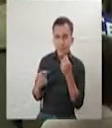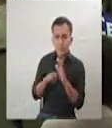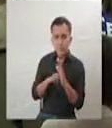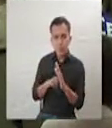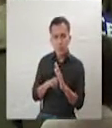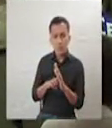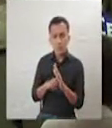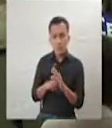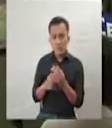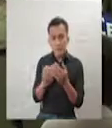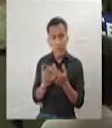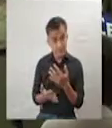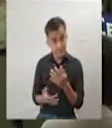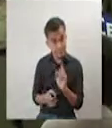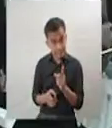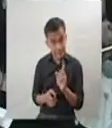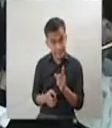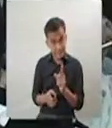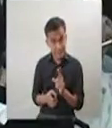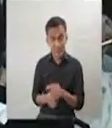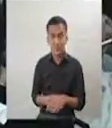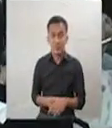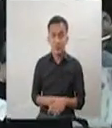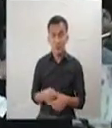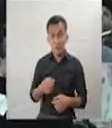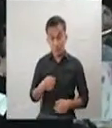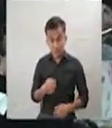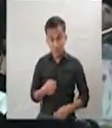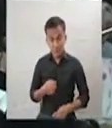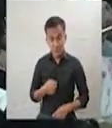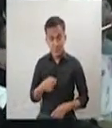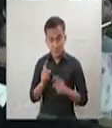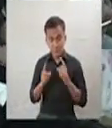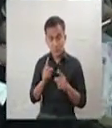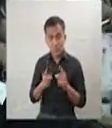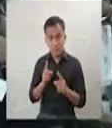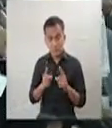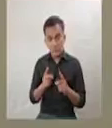yung nag-bleeding, ano. Ako po,